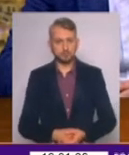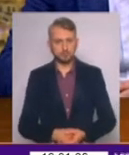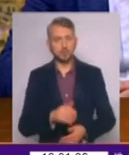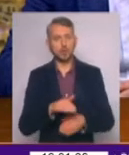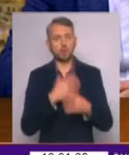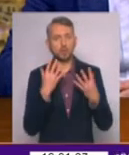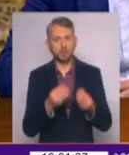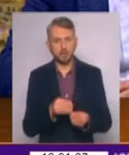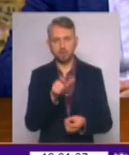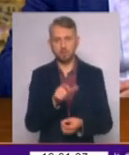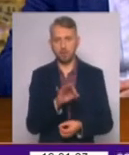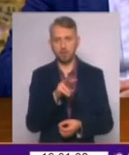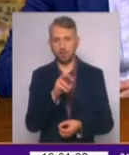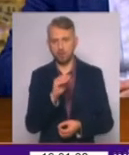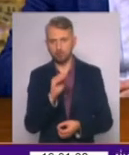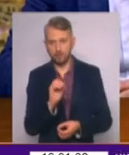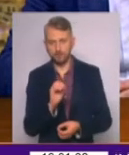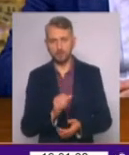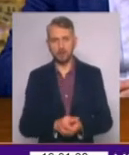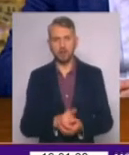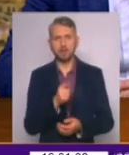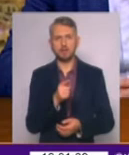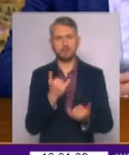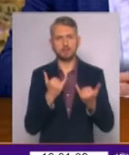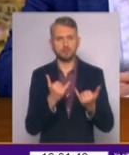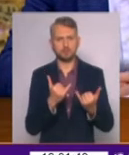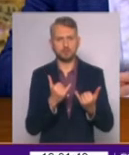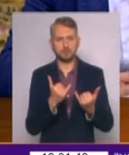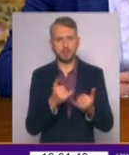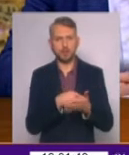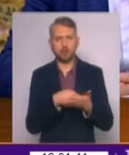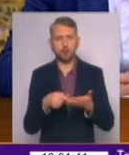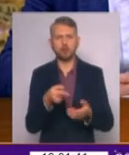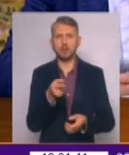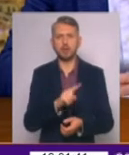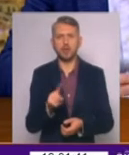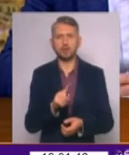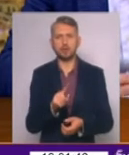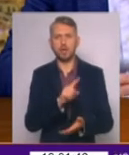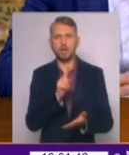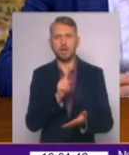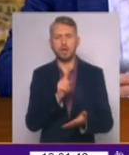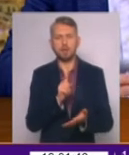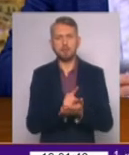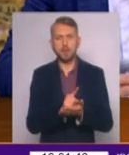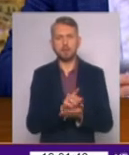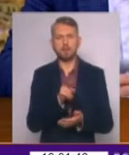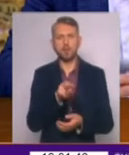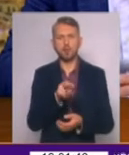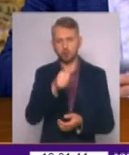Добрий день, пане Олеже. Добрий день. Ви тільки що наголошували на те, що маєте у лютому